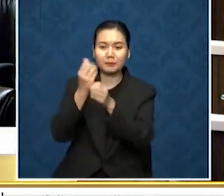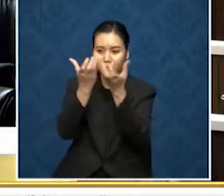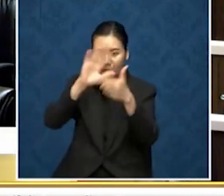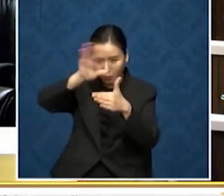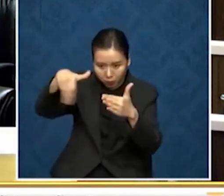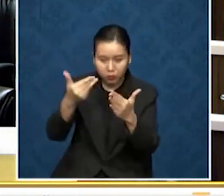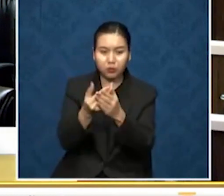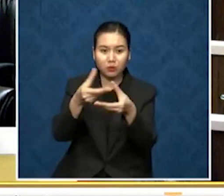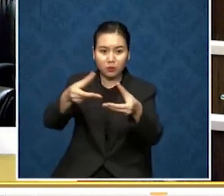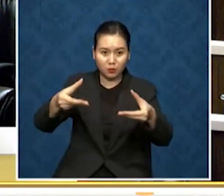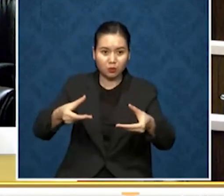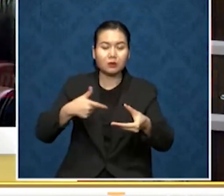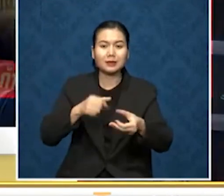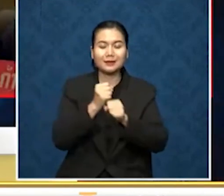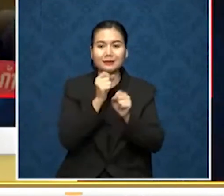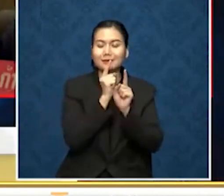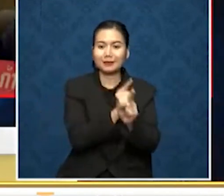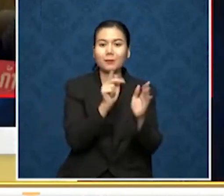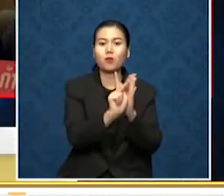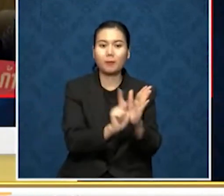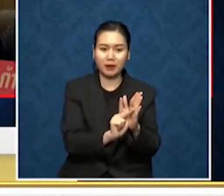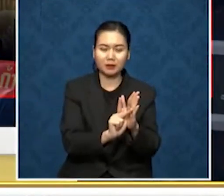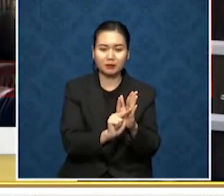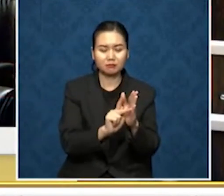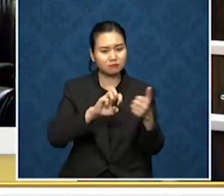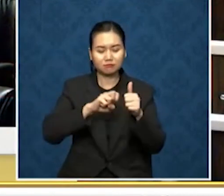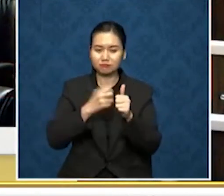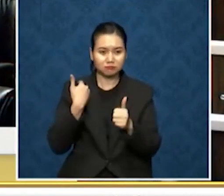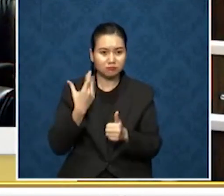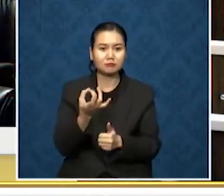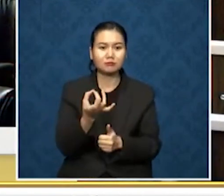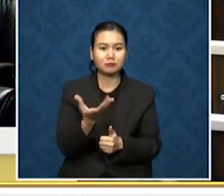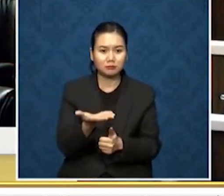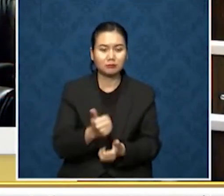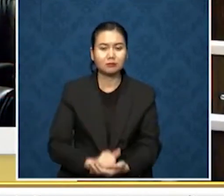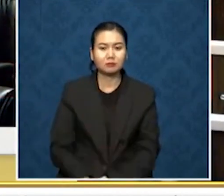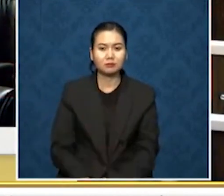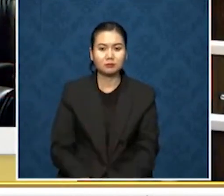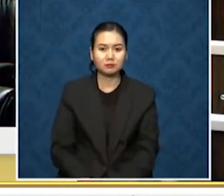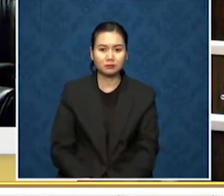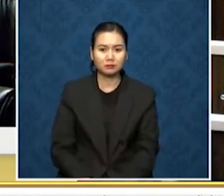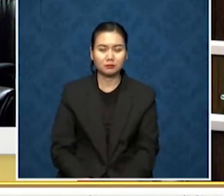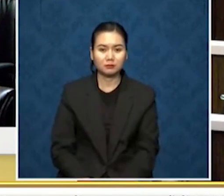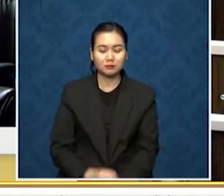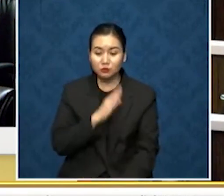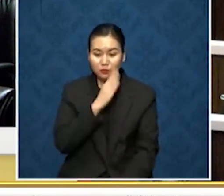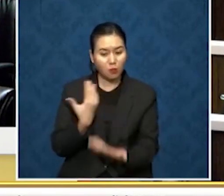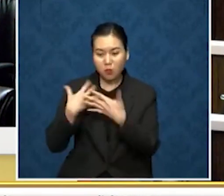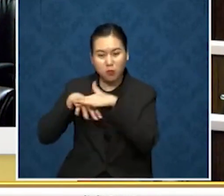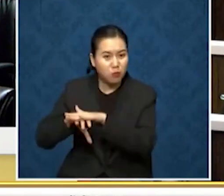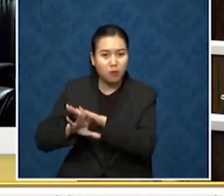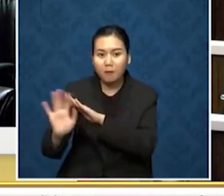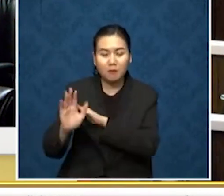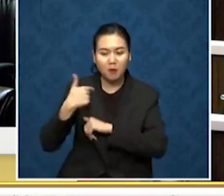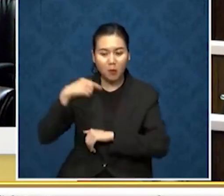ฉบับโดยใช้กระบวนการทางนิติบัญญัติเนี่ยท่านมีปัญหาอะไรฮะการที่เราไม่เข้าร่วมเพราะเราไม่